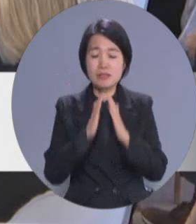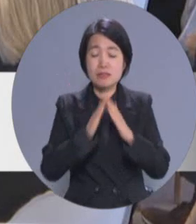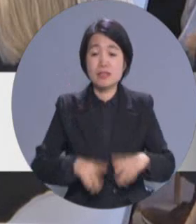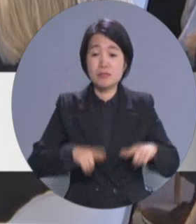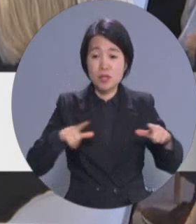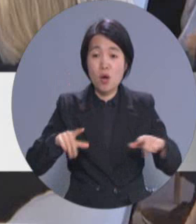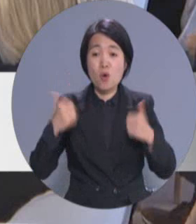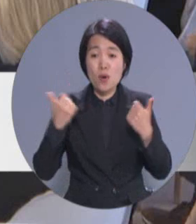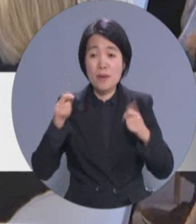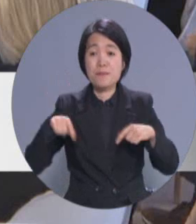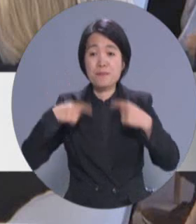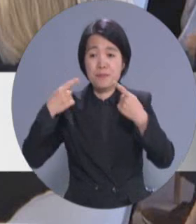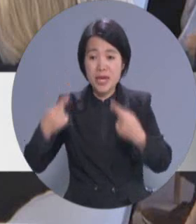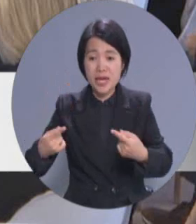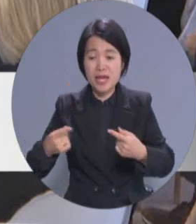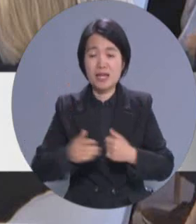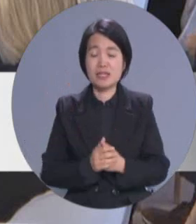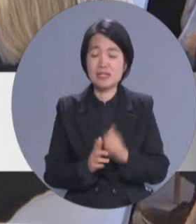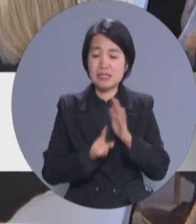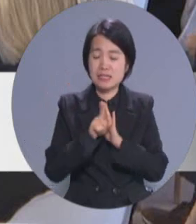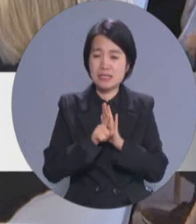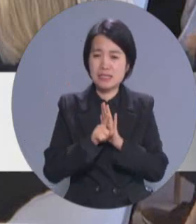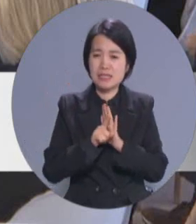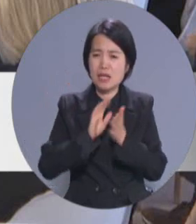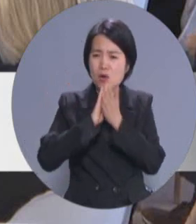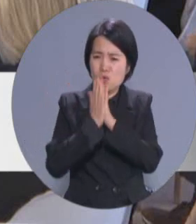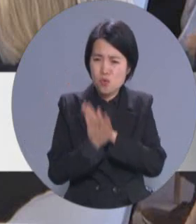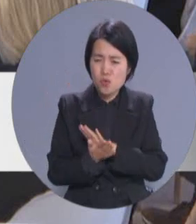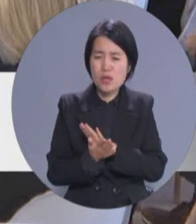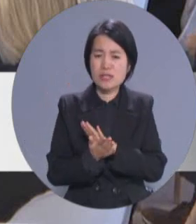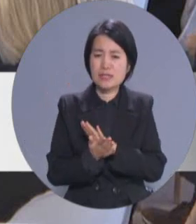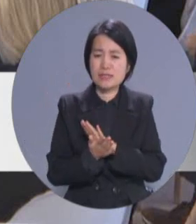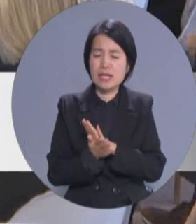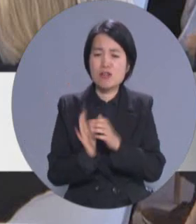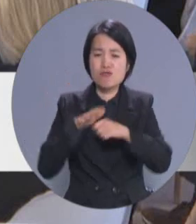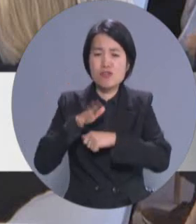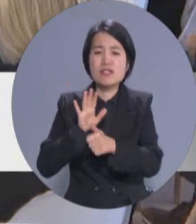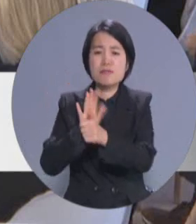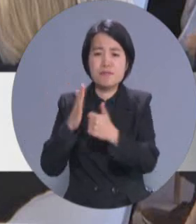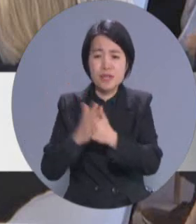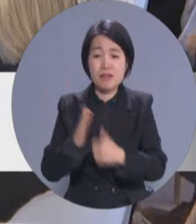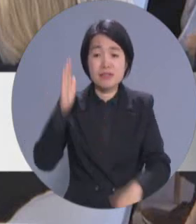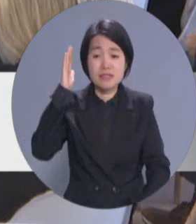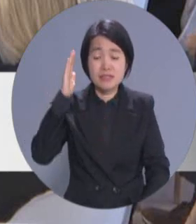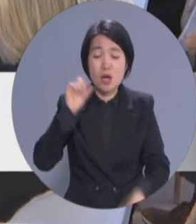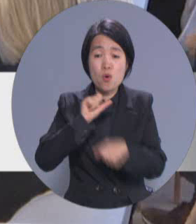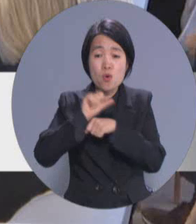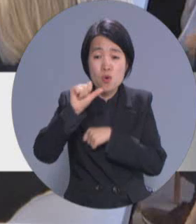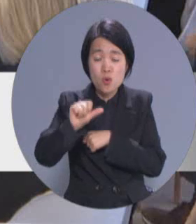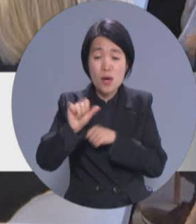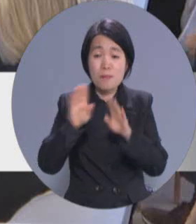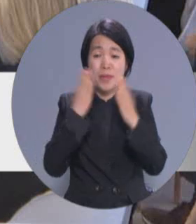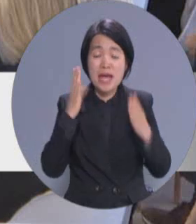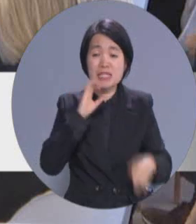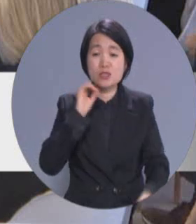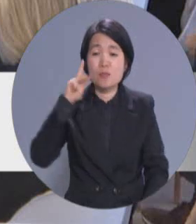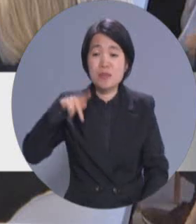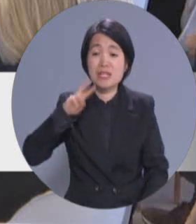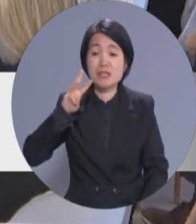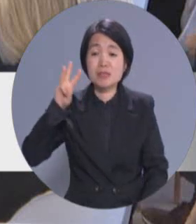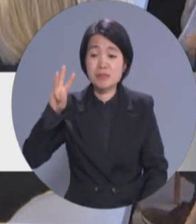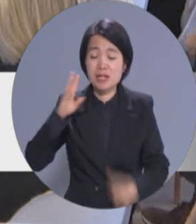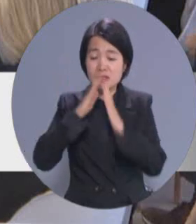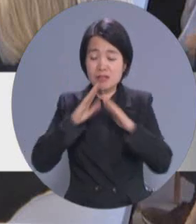전라남도가 이 회의에 참가해 기후위기 대응 국제적 협력 강화를 약속했고 5년 뒤 열리는 COP33